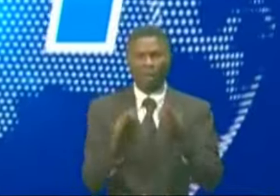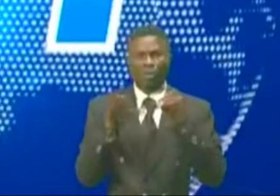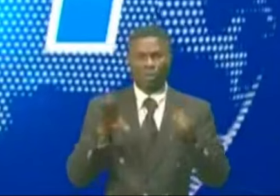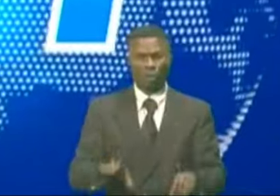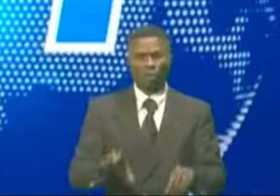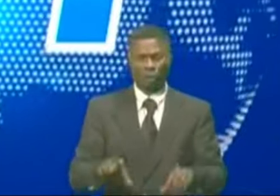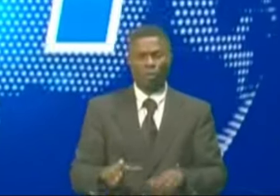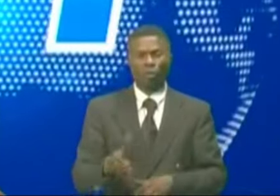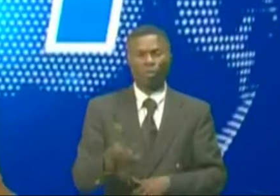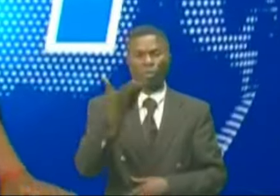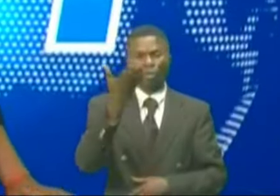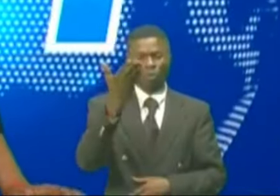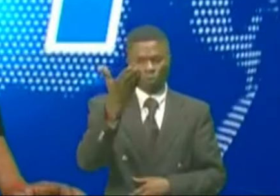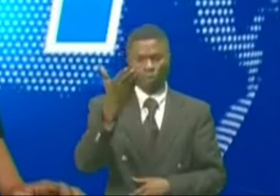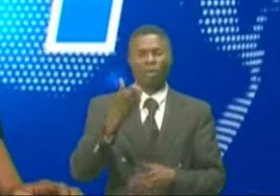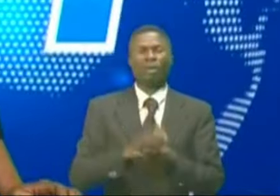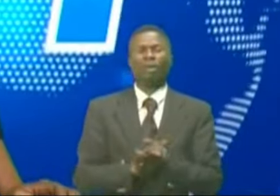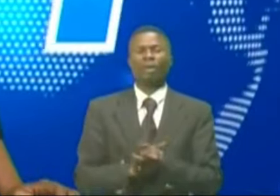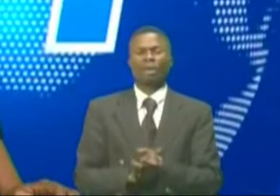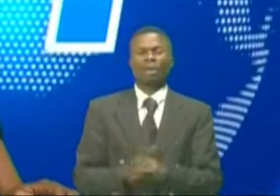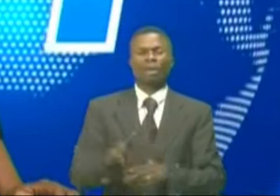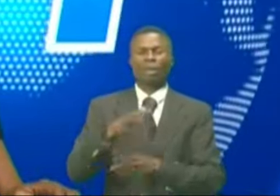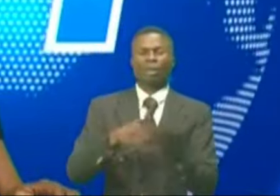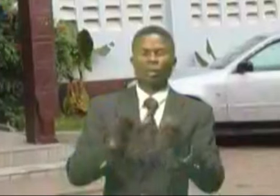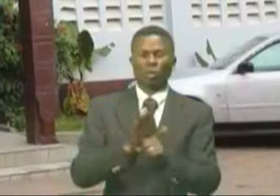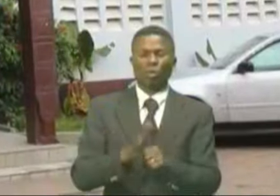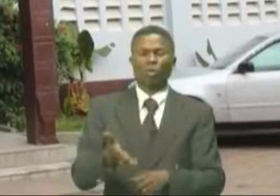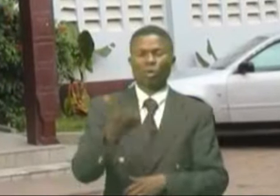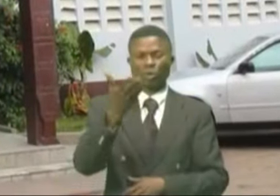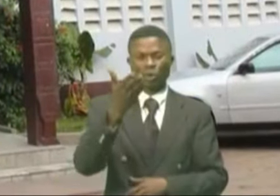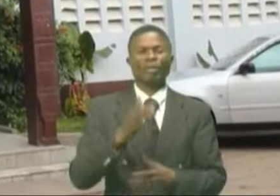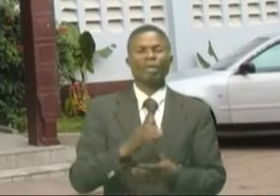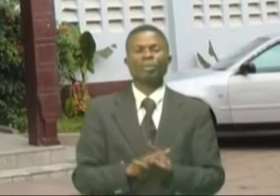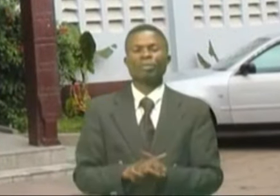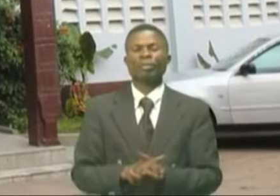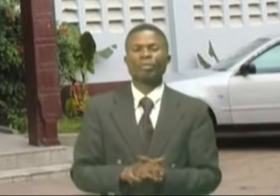République démocratique du Congo en proie à l'insécurité.